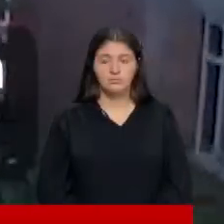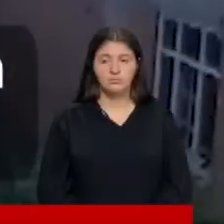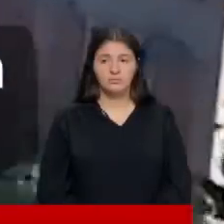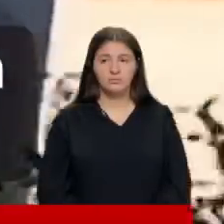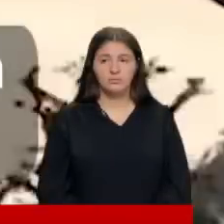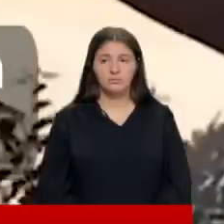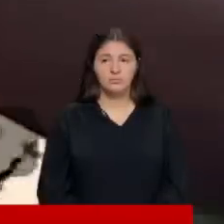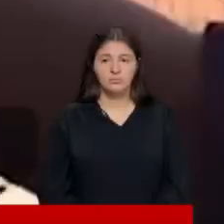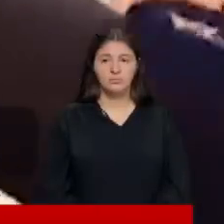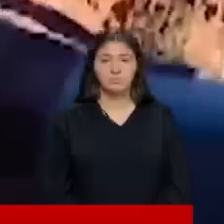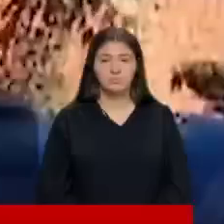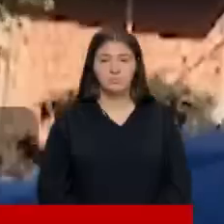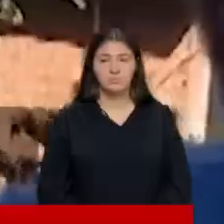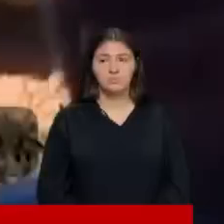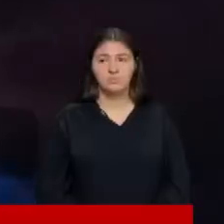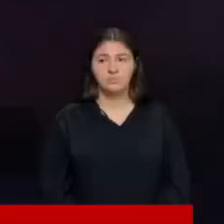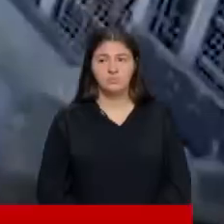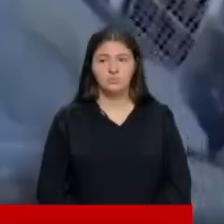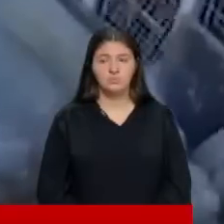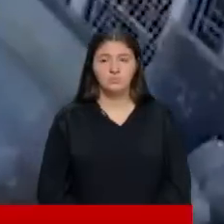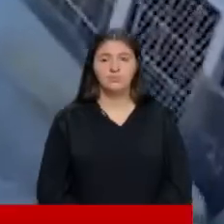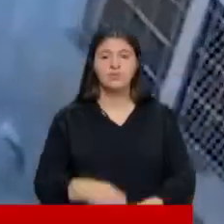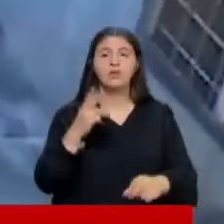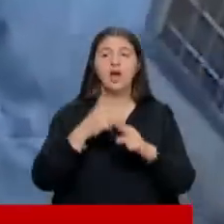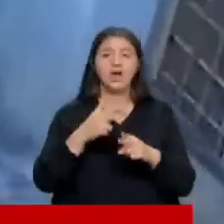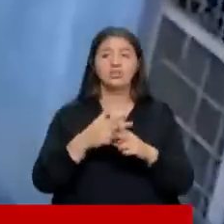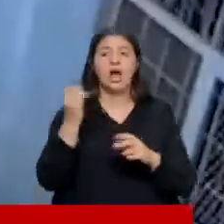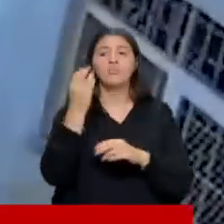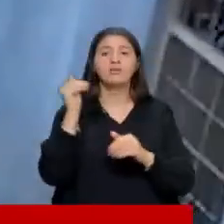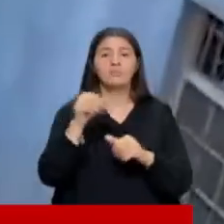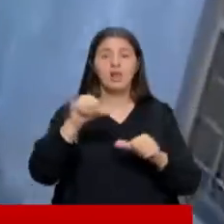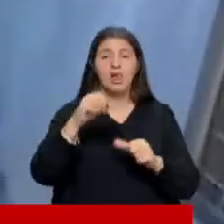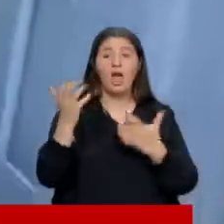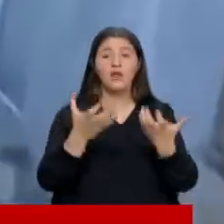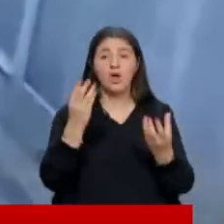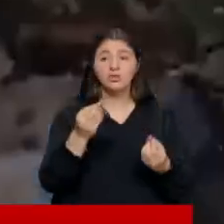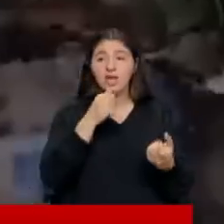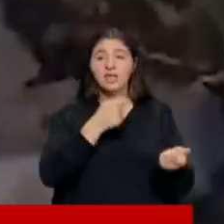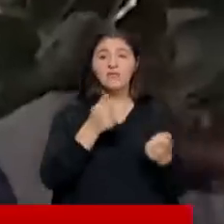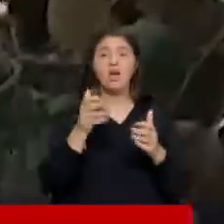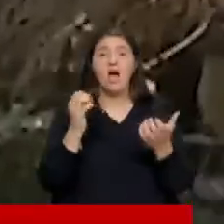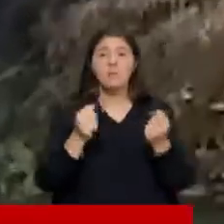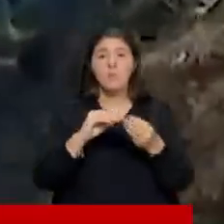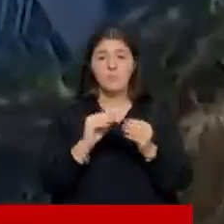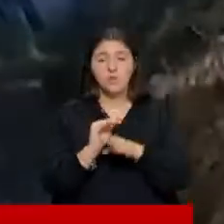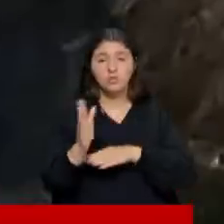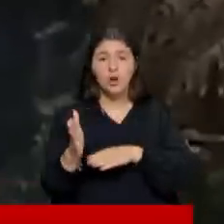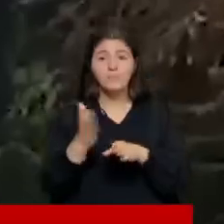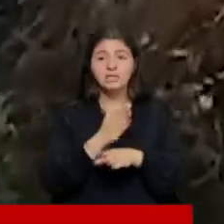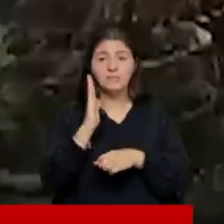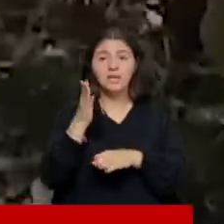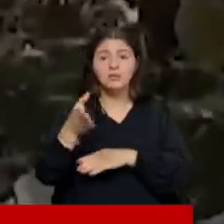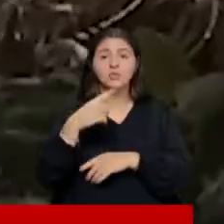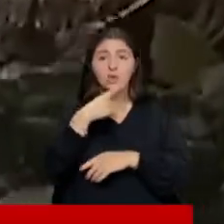bıraktı gitti Siz dediler aşağıya indirin biz alalım öyle gidelim acil durumda ambulans gelemiyor yangın çıksa itfaiye aracı sorun yaşıyor pazara bile